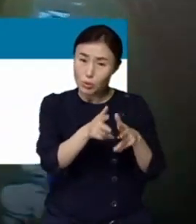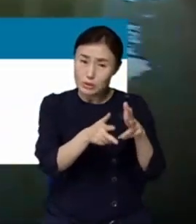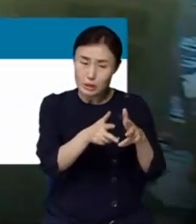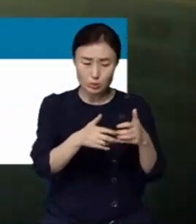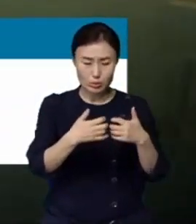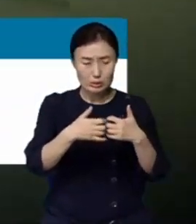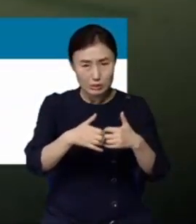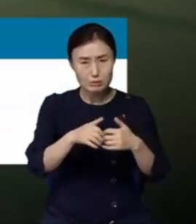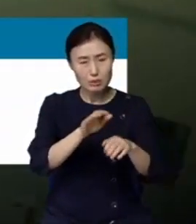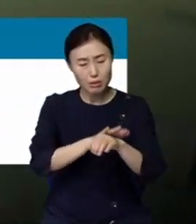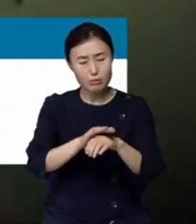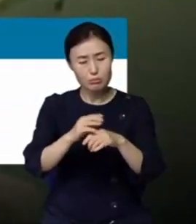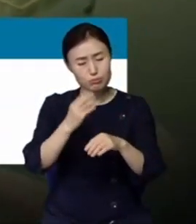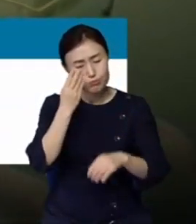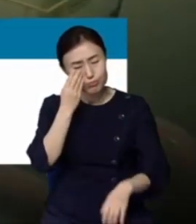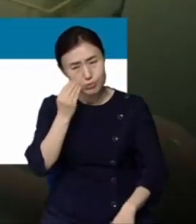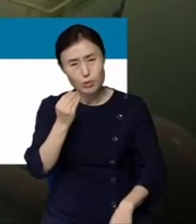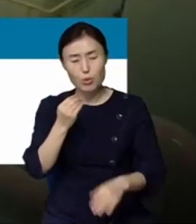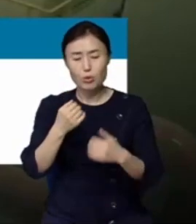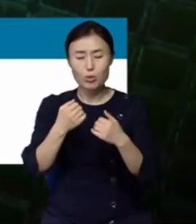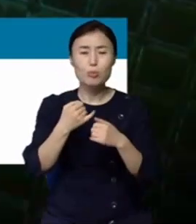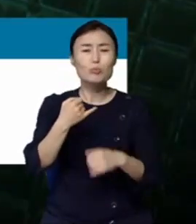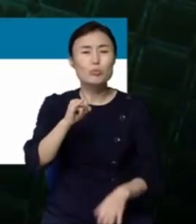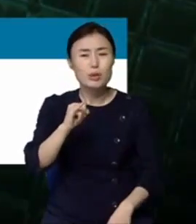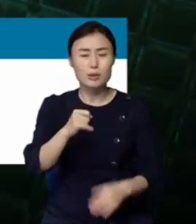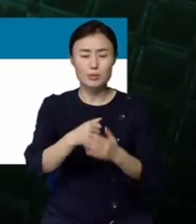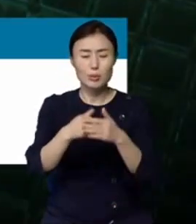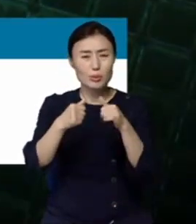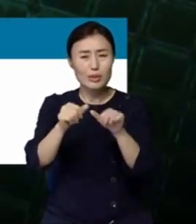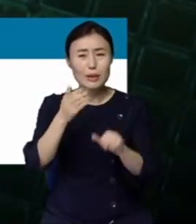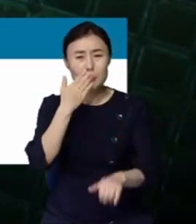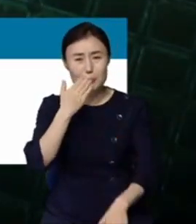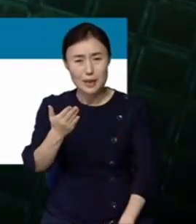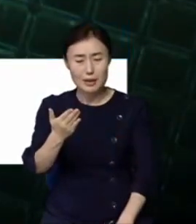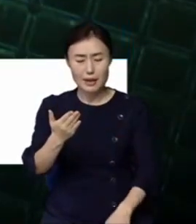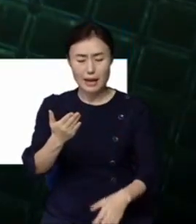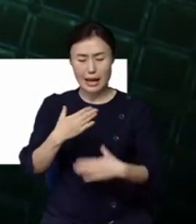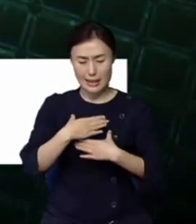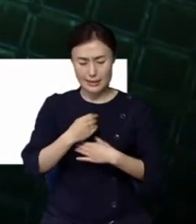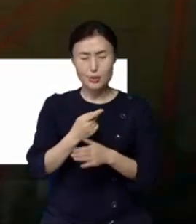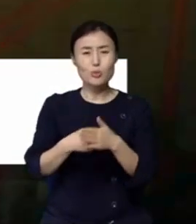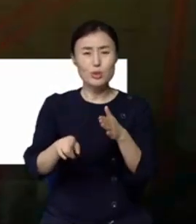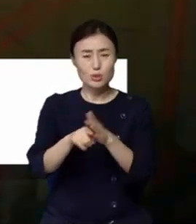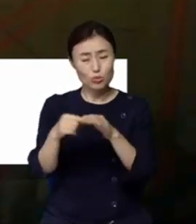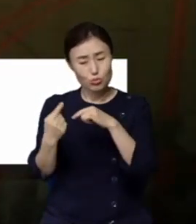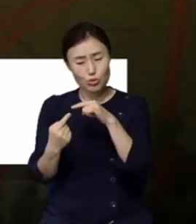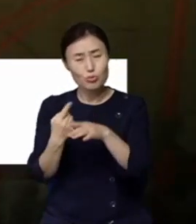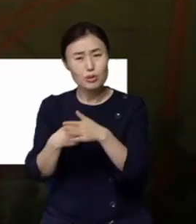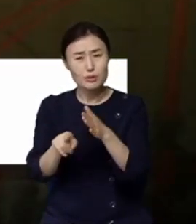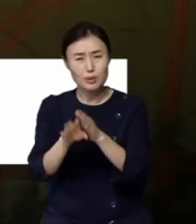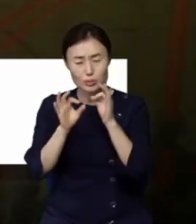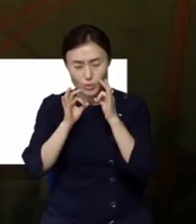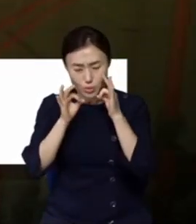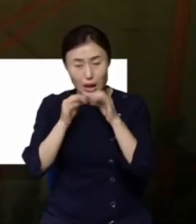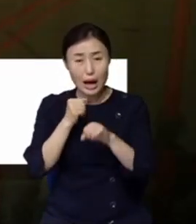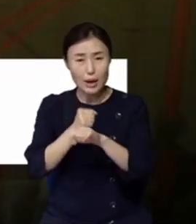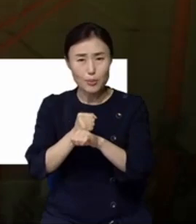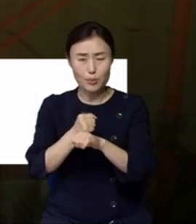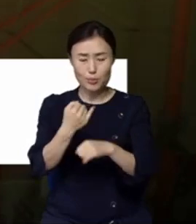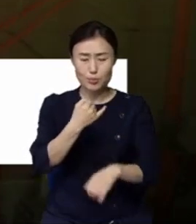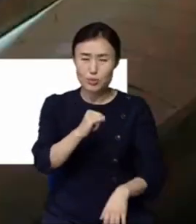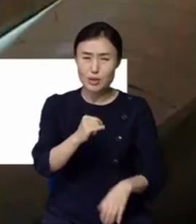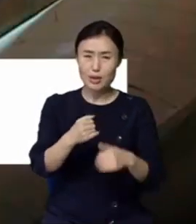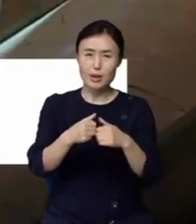멈출 수 있고 고장이 날 때가 있잖아요. 원전 발전소를 안전하게 운전하기 위해서 최선의 노력을 다하고 있고 고장이나 이런 것들을 방지하기